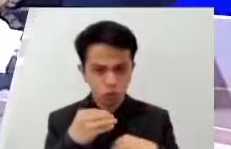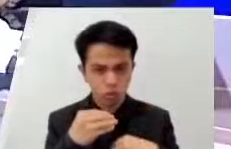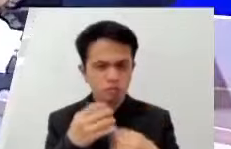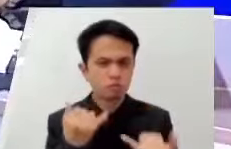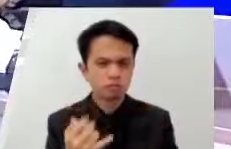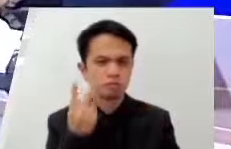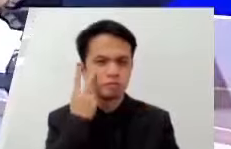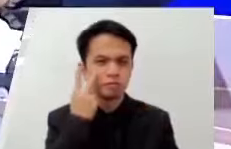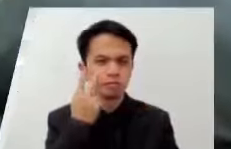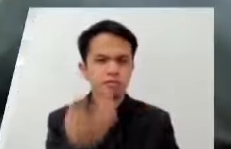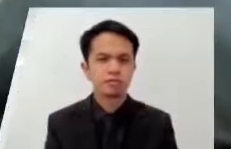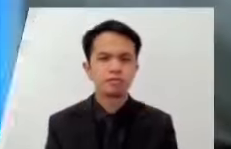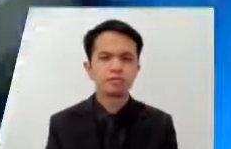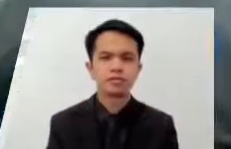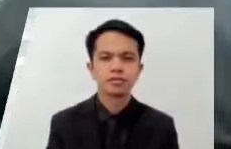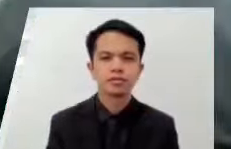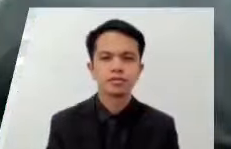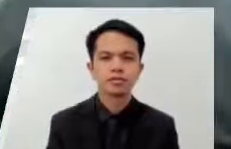Gonzales.